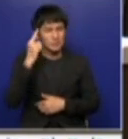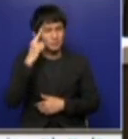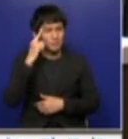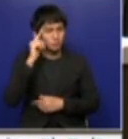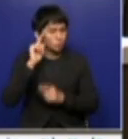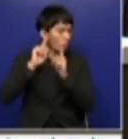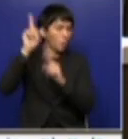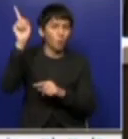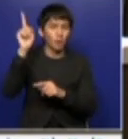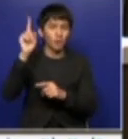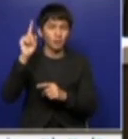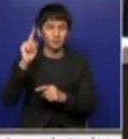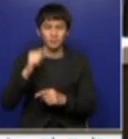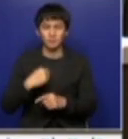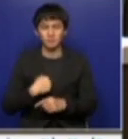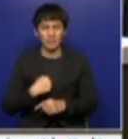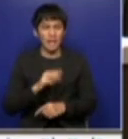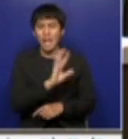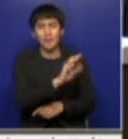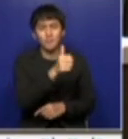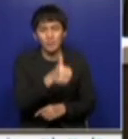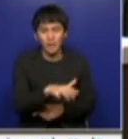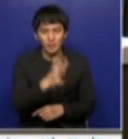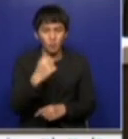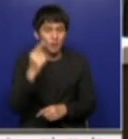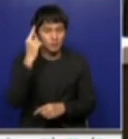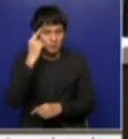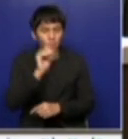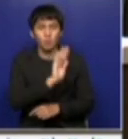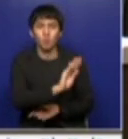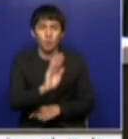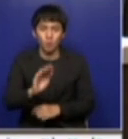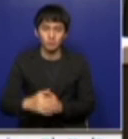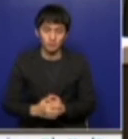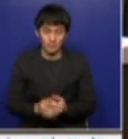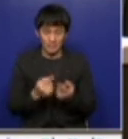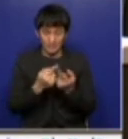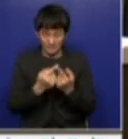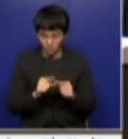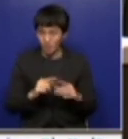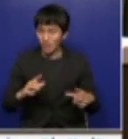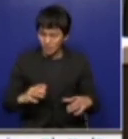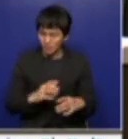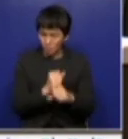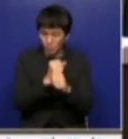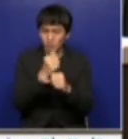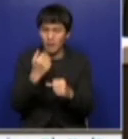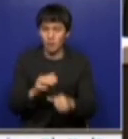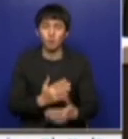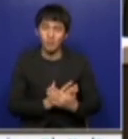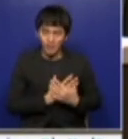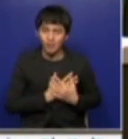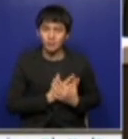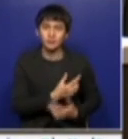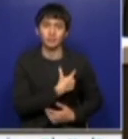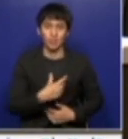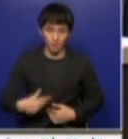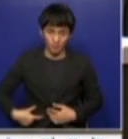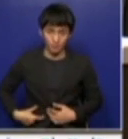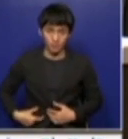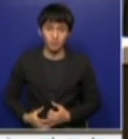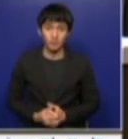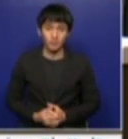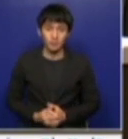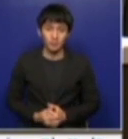ตั้งนะร้องห้ามเข้าไปได้แต่เนื้อความโดยส่วนใหญ่แล้วรักสถาบันรายการพระ